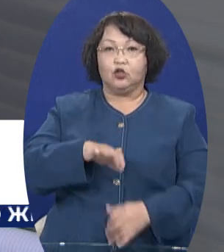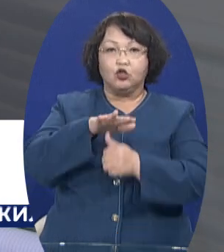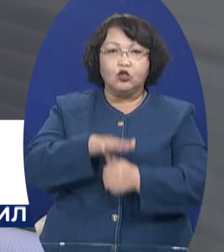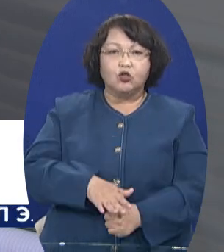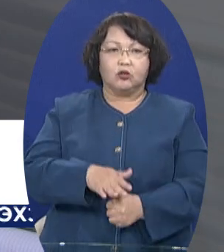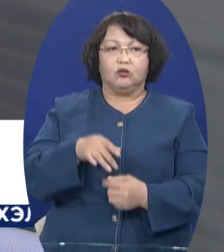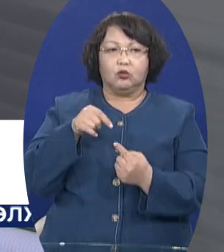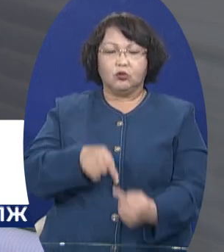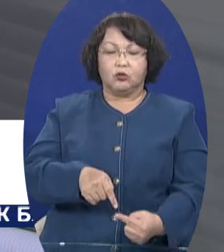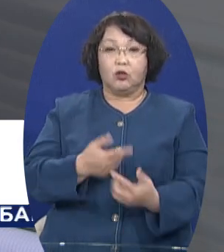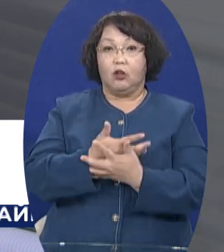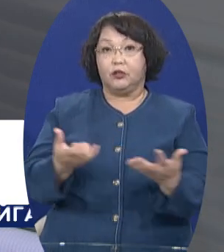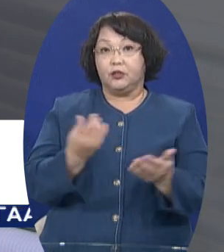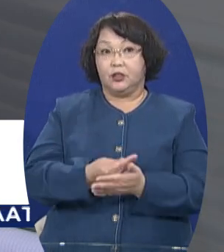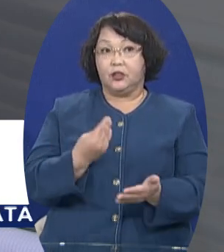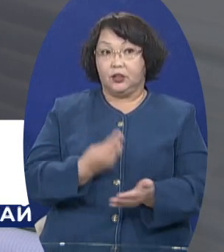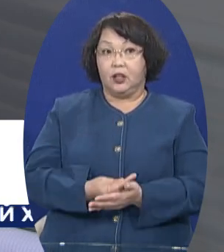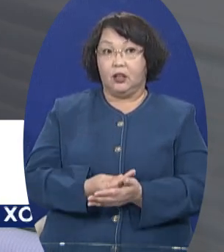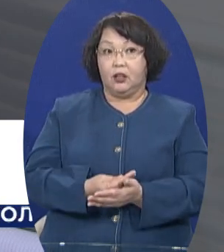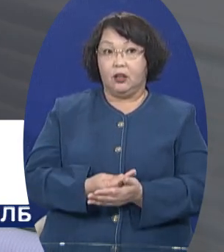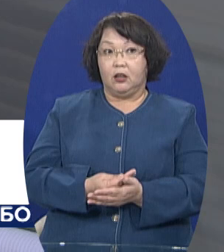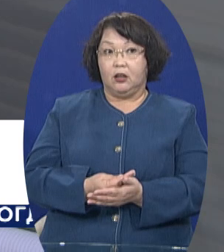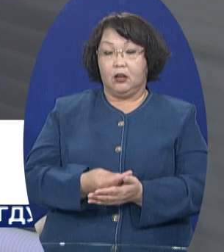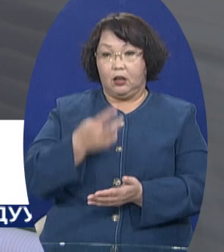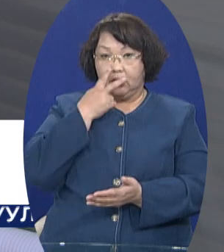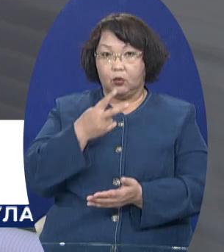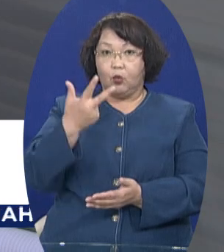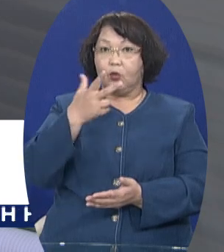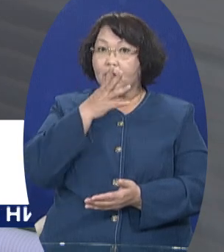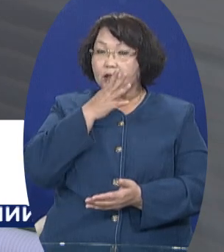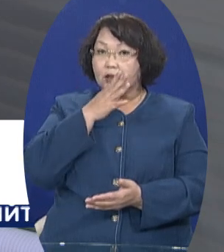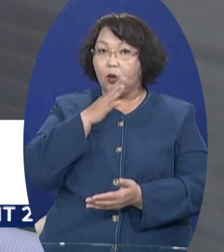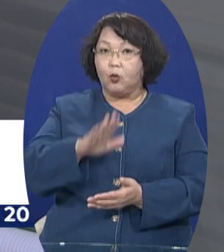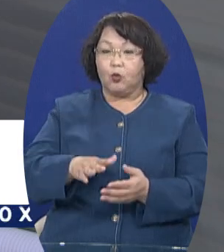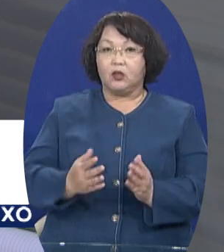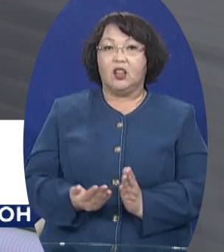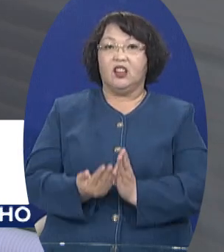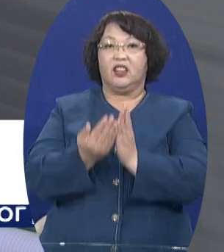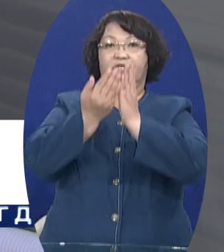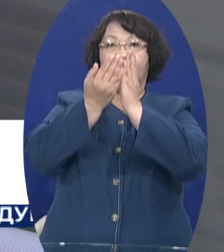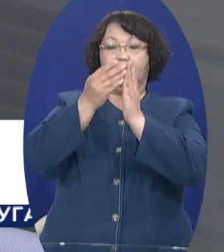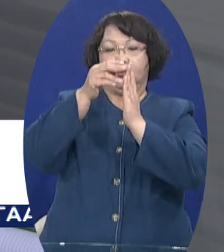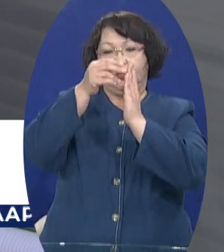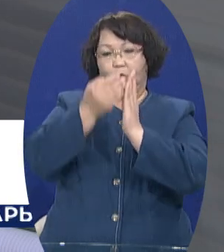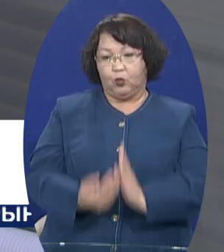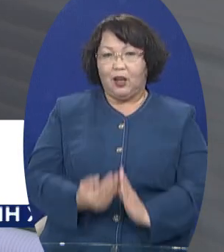ингээд олон олон жишээнүүдийг бид бол одоо харж ийн 3 настай хүүхэд лифтэнд унаад нас орсон ч гэдэг юм уу тий. Тэгэхээр орон сууцны ашиглалтын